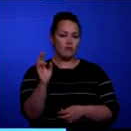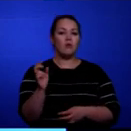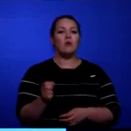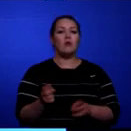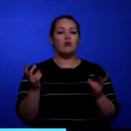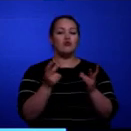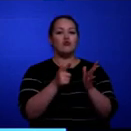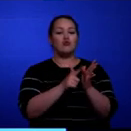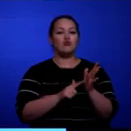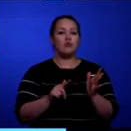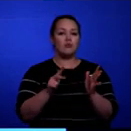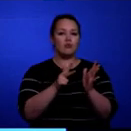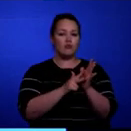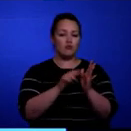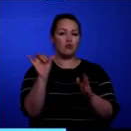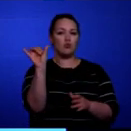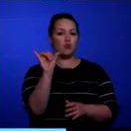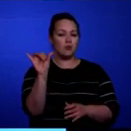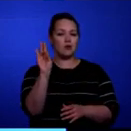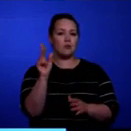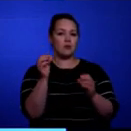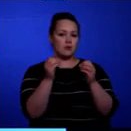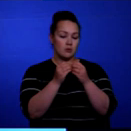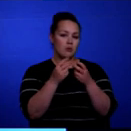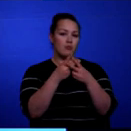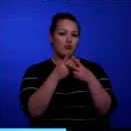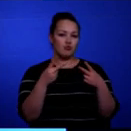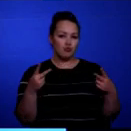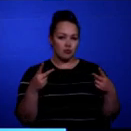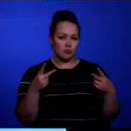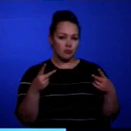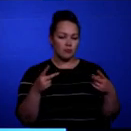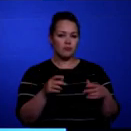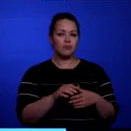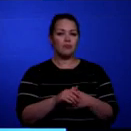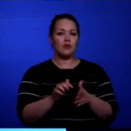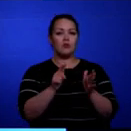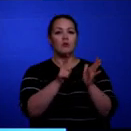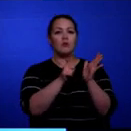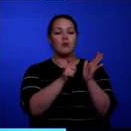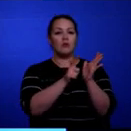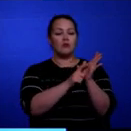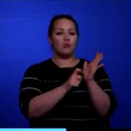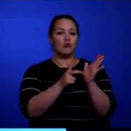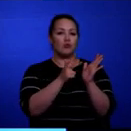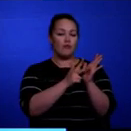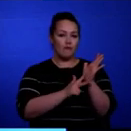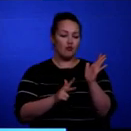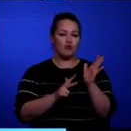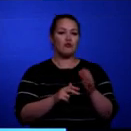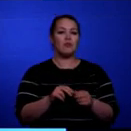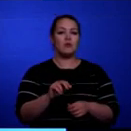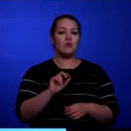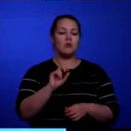78 умножаем на 10 получается конечно семьсот восемьдесят квадратных метров